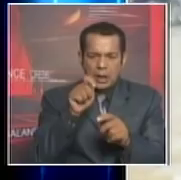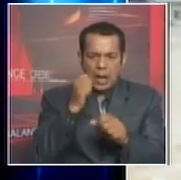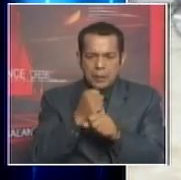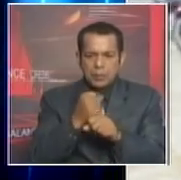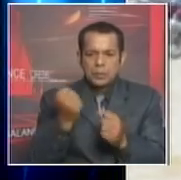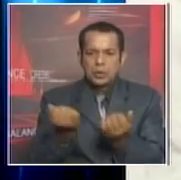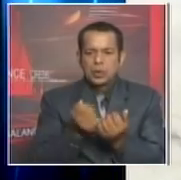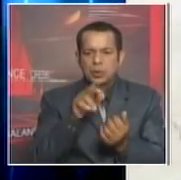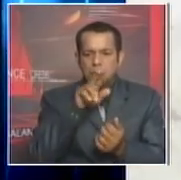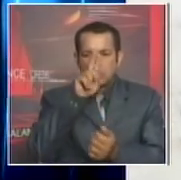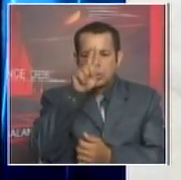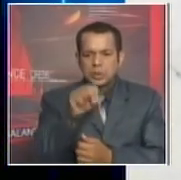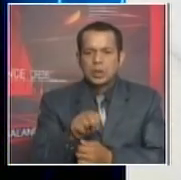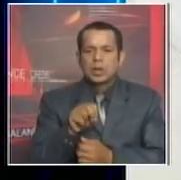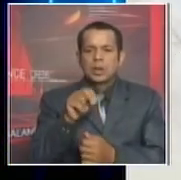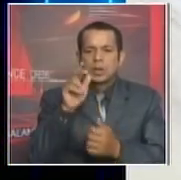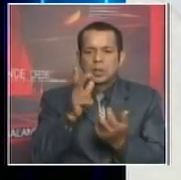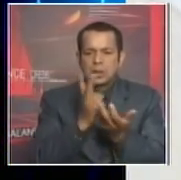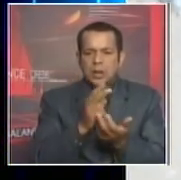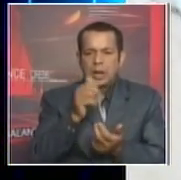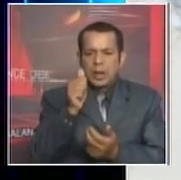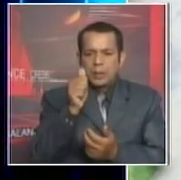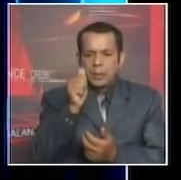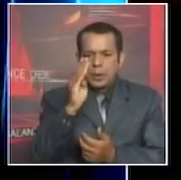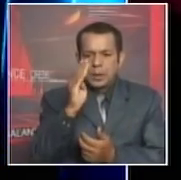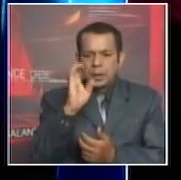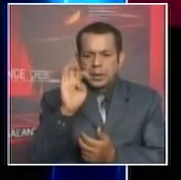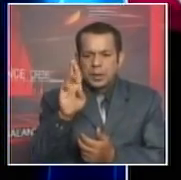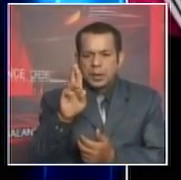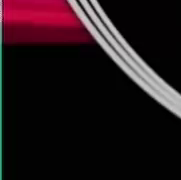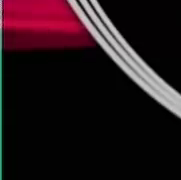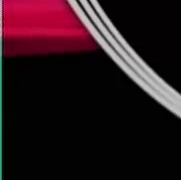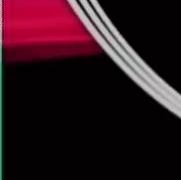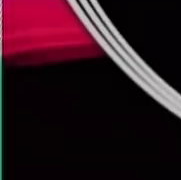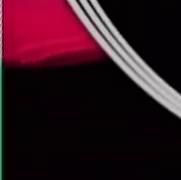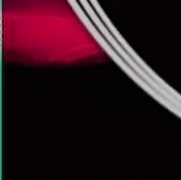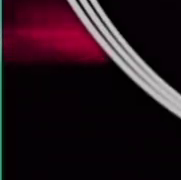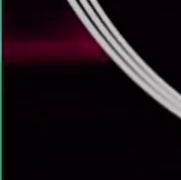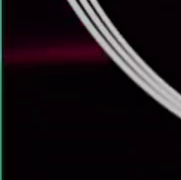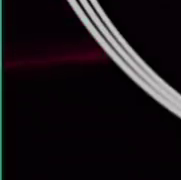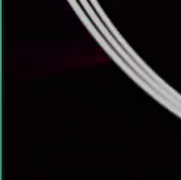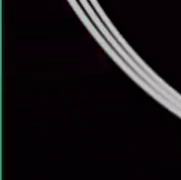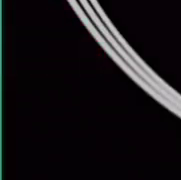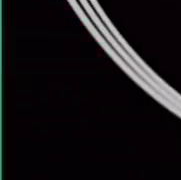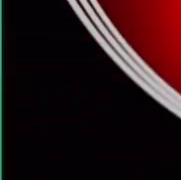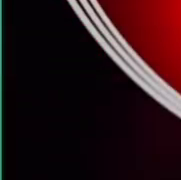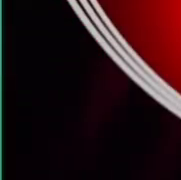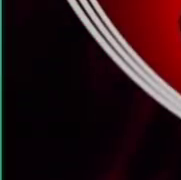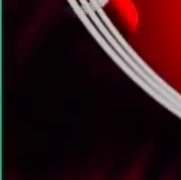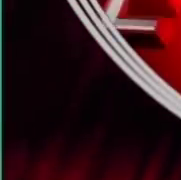पनि पराकाष्ठ हो। एबीसी रिपोर्टर सुबिना आचार्य, काठमाडौँ। Hot News